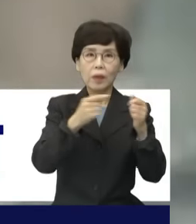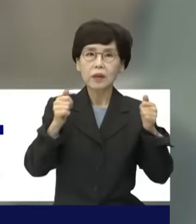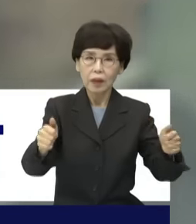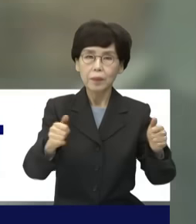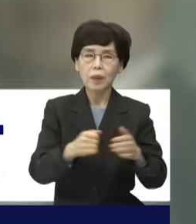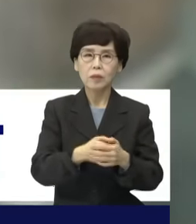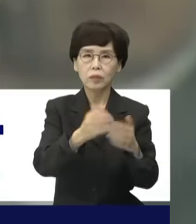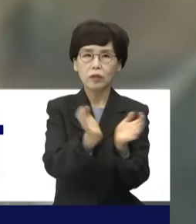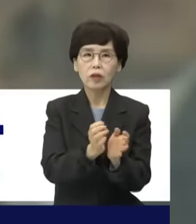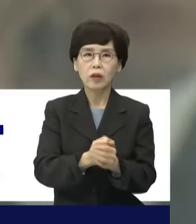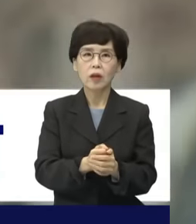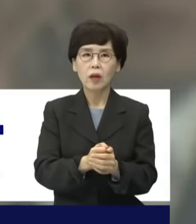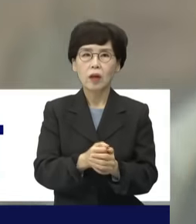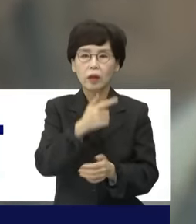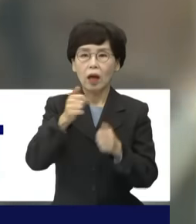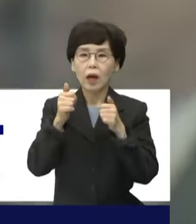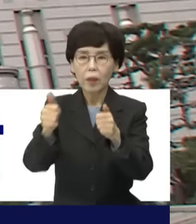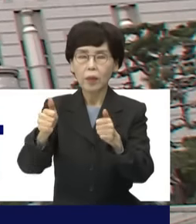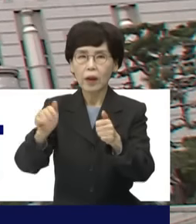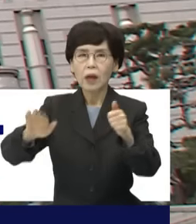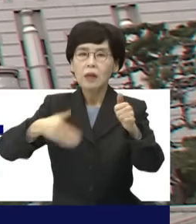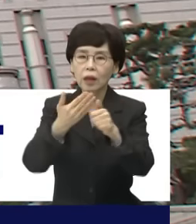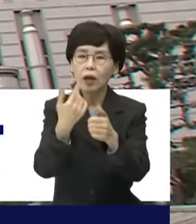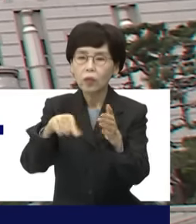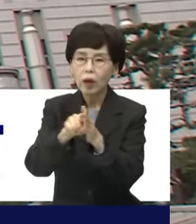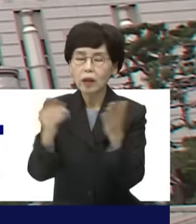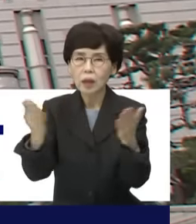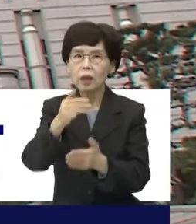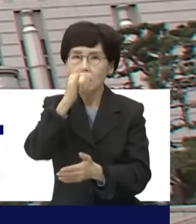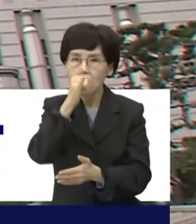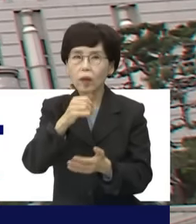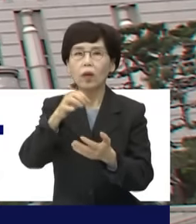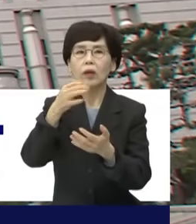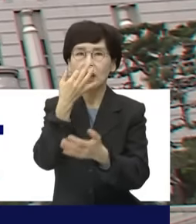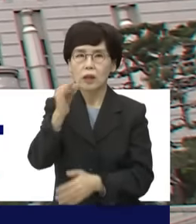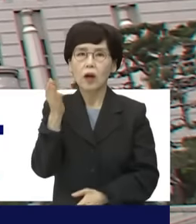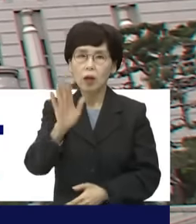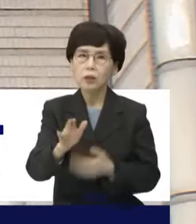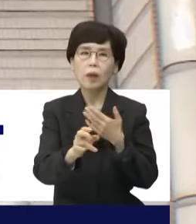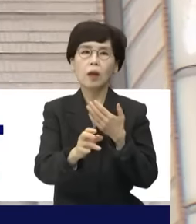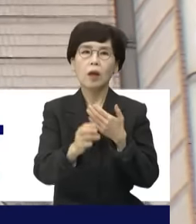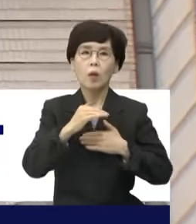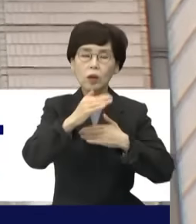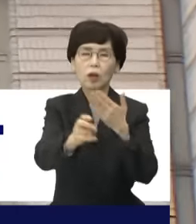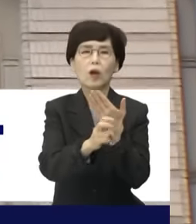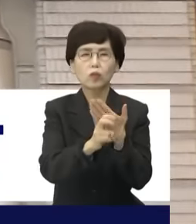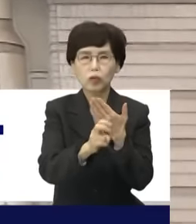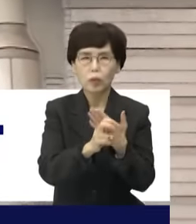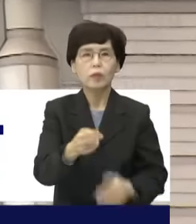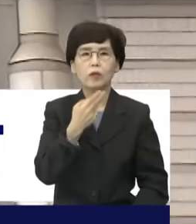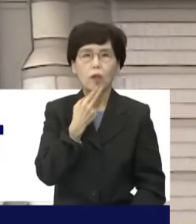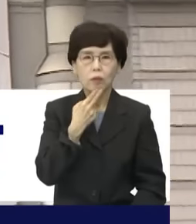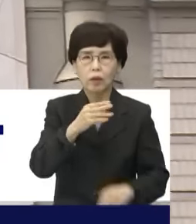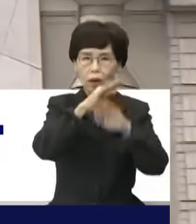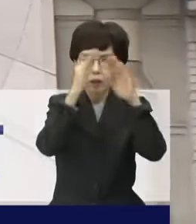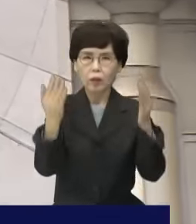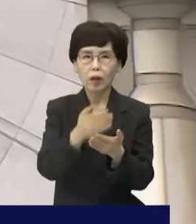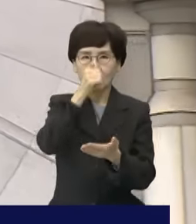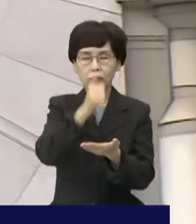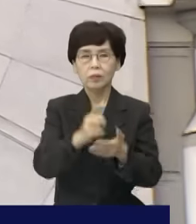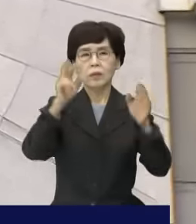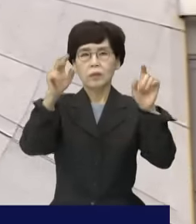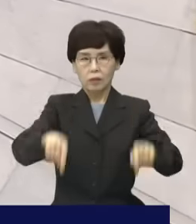있었다는 대법원의 판단은 받아들이면서도 그 과정에서 불법 행위가 없었다며 19개 혐의 사실 전부에 대해 무죄로